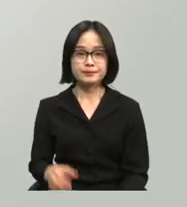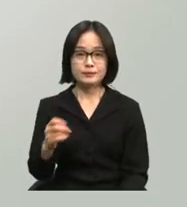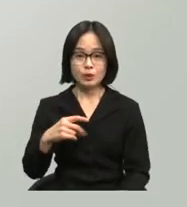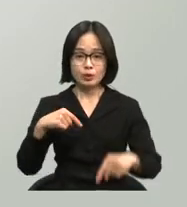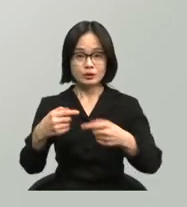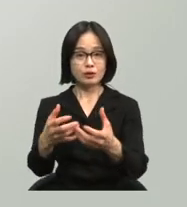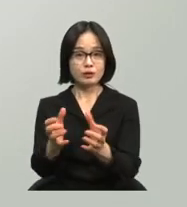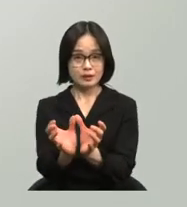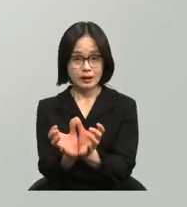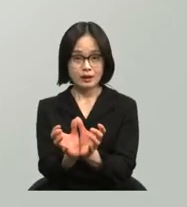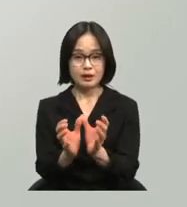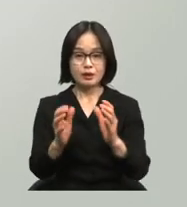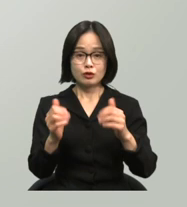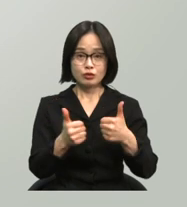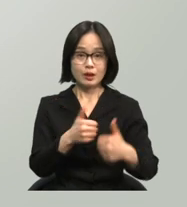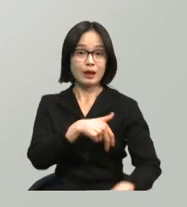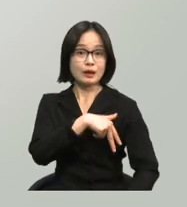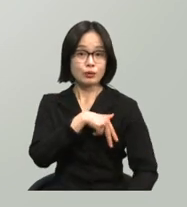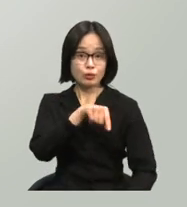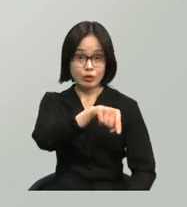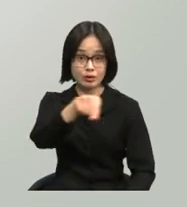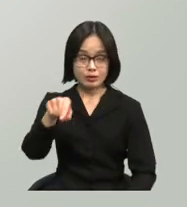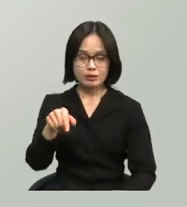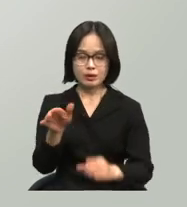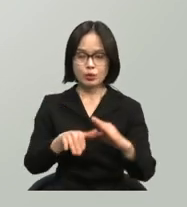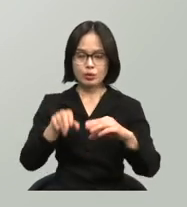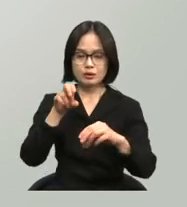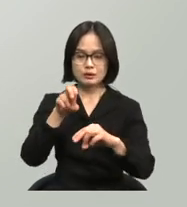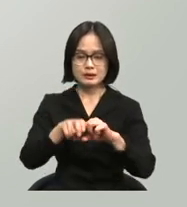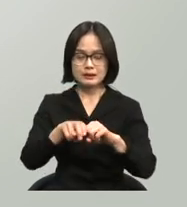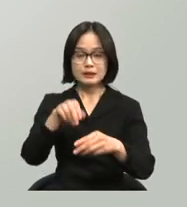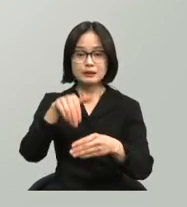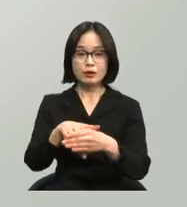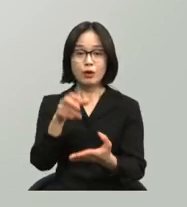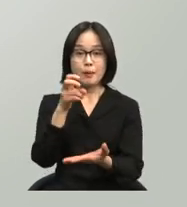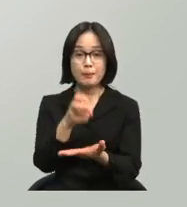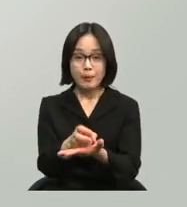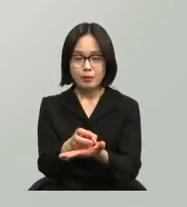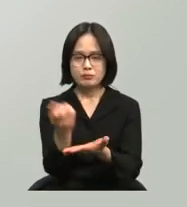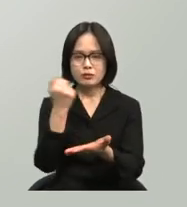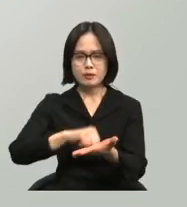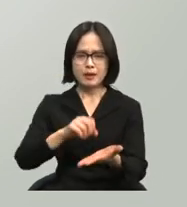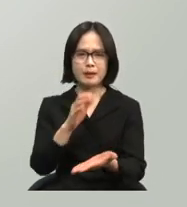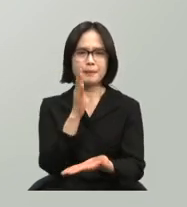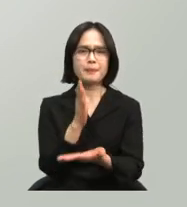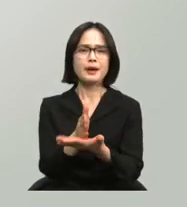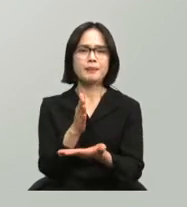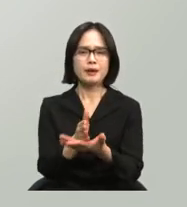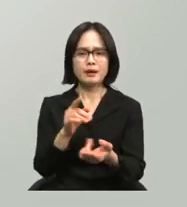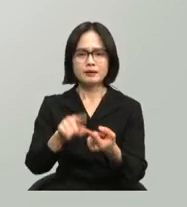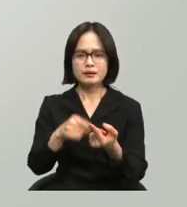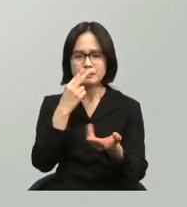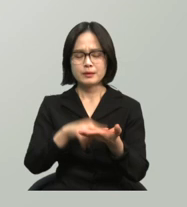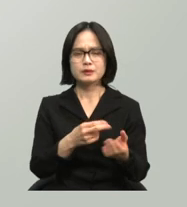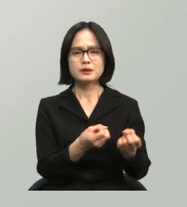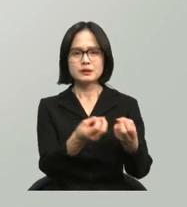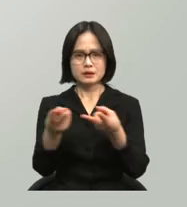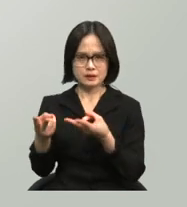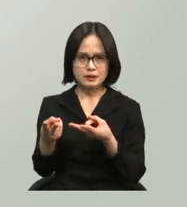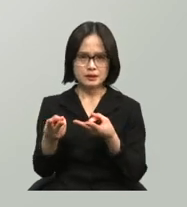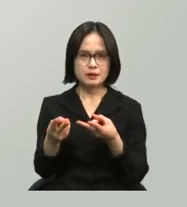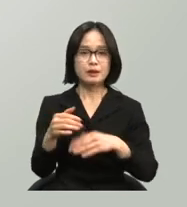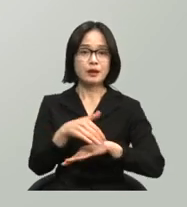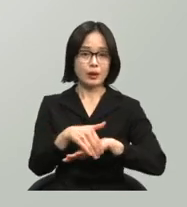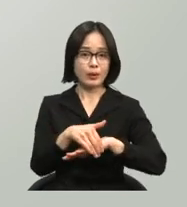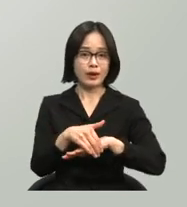설명절과 관련해 공직선거법 안내 자료를 배부하고 맞춤형 사전 안내와 예방 활동도 전개한다고 밝혔는데